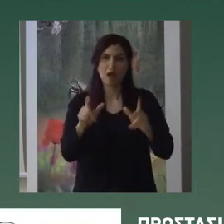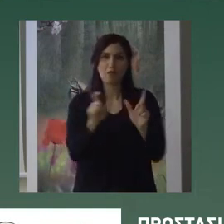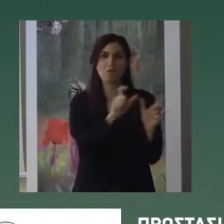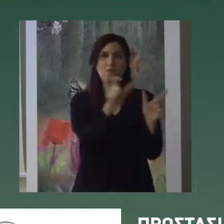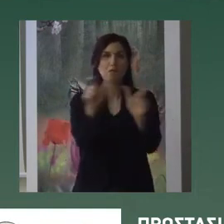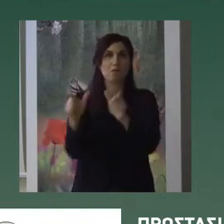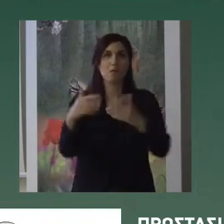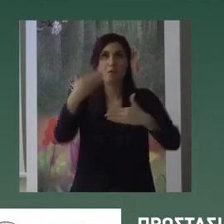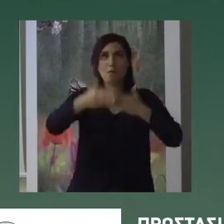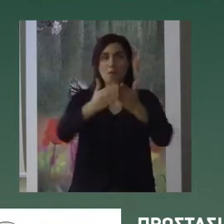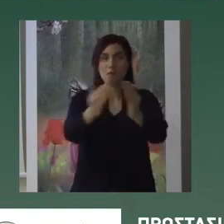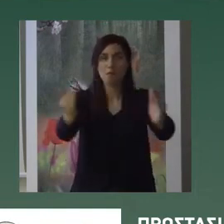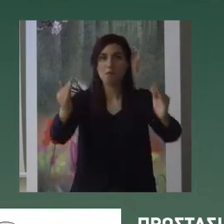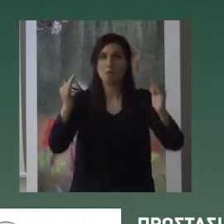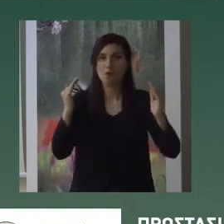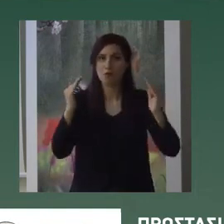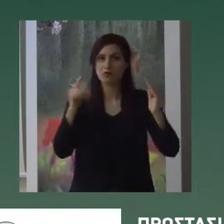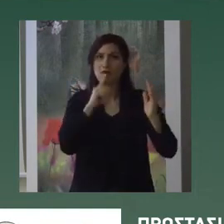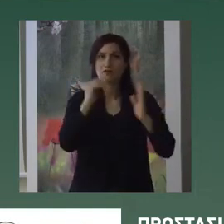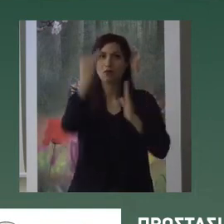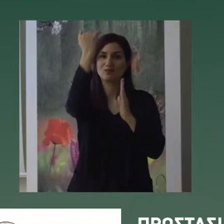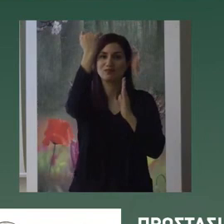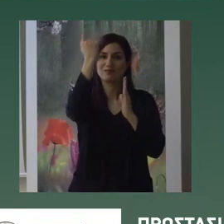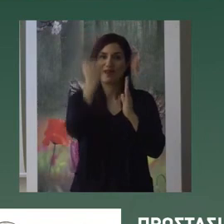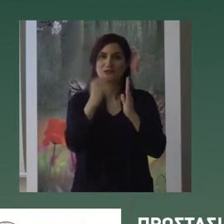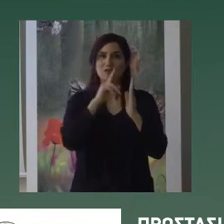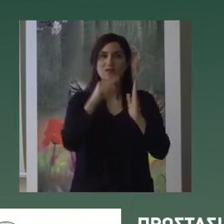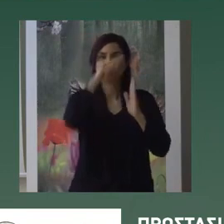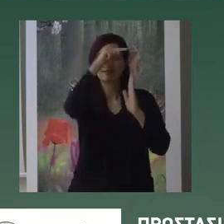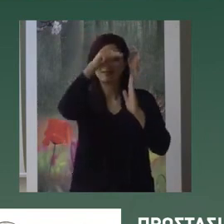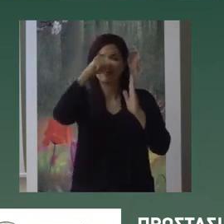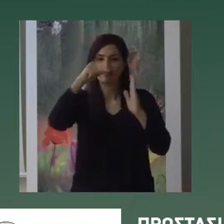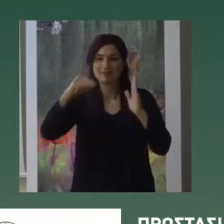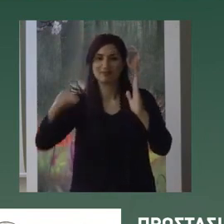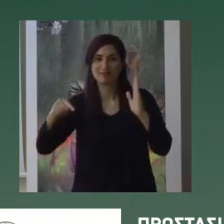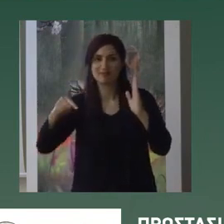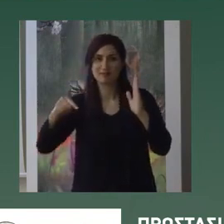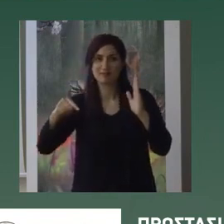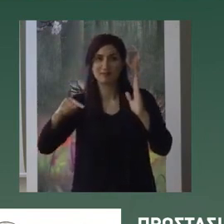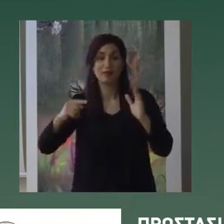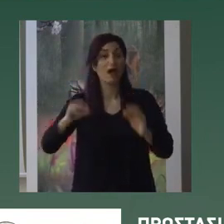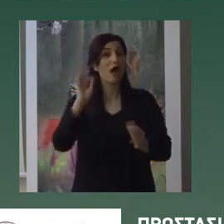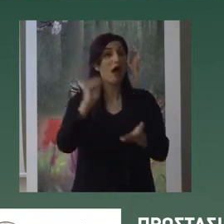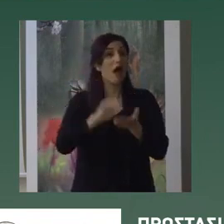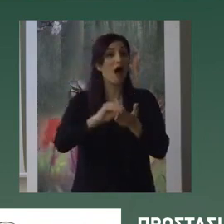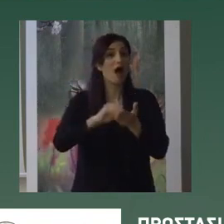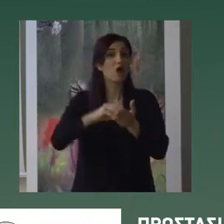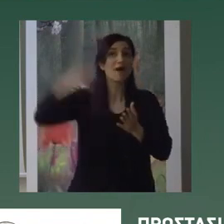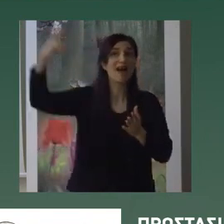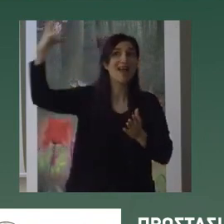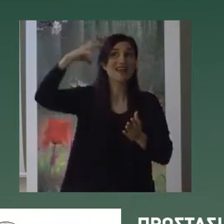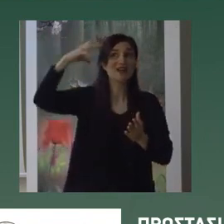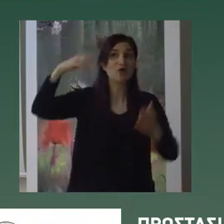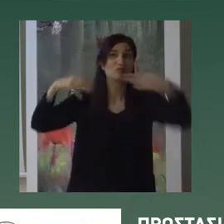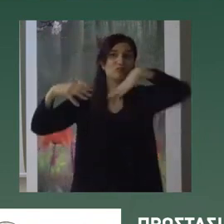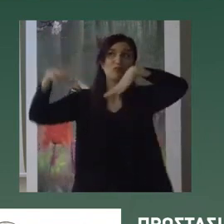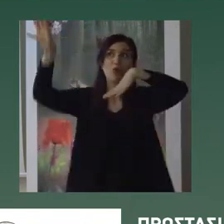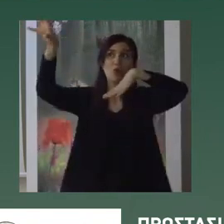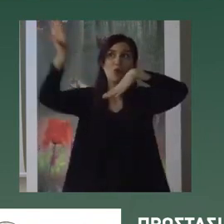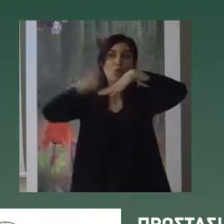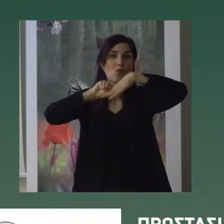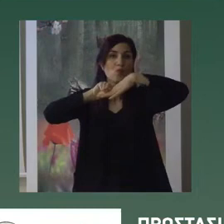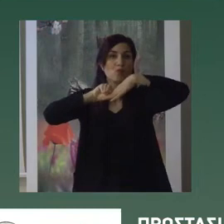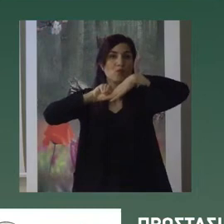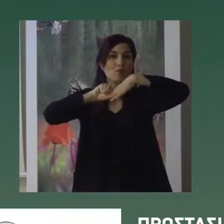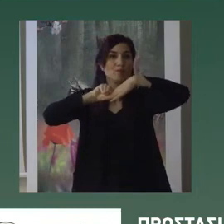καμπύλη κατεβαίνει, σημαίνει ότι καταναλώνει λιγότερο. Όταν χρησιμοποιείς και ηλιακούς συλλέκτες, βλέπετε ότι η καμπύλη πηγαίνει στο αρνητικό το μεσημέρι, που